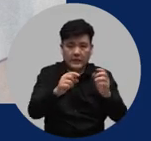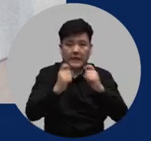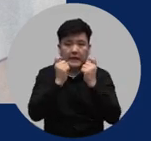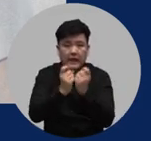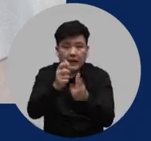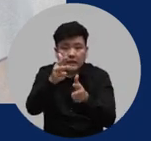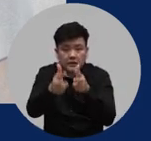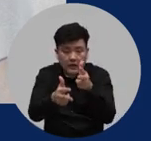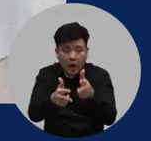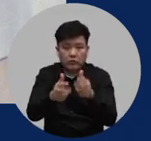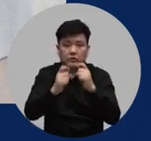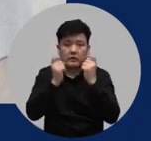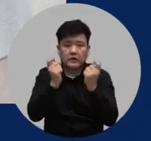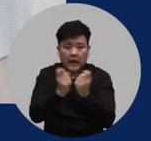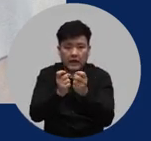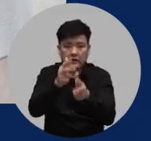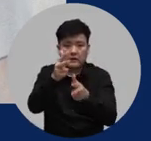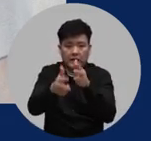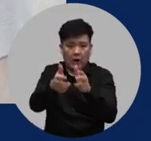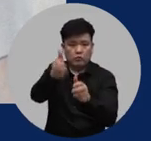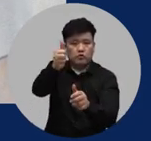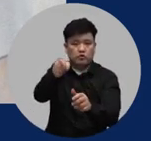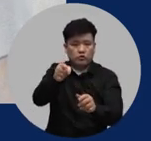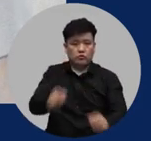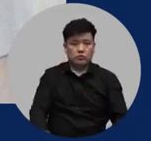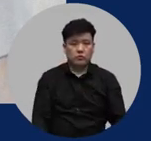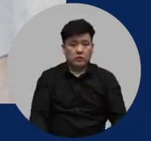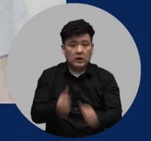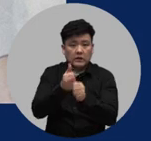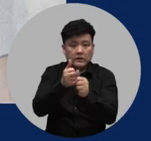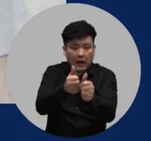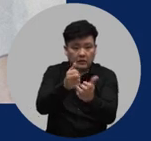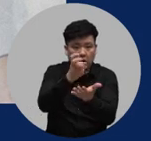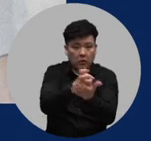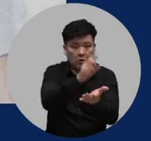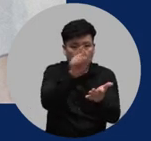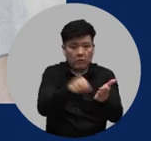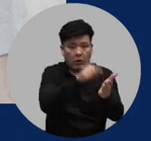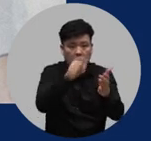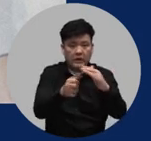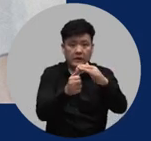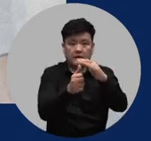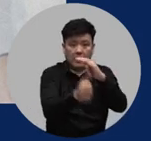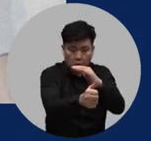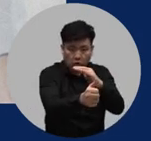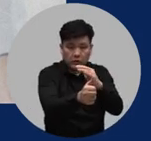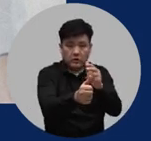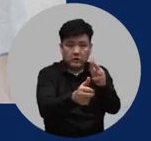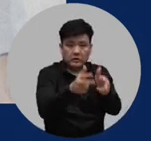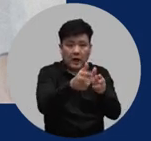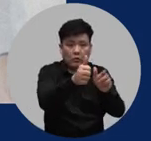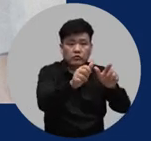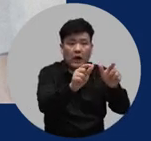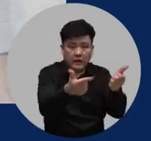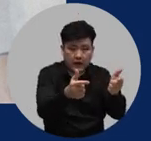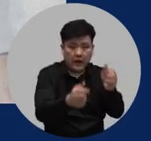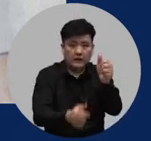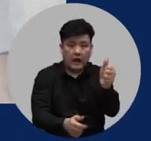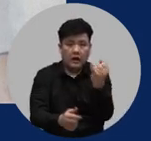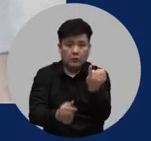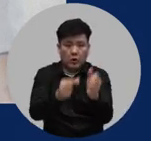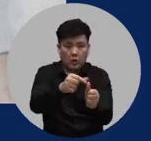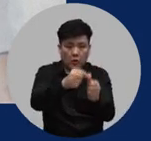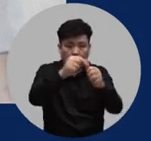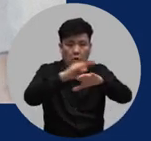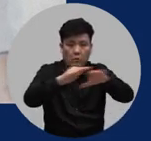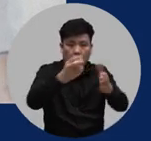사업의 경우 개인 사업주를 말합니다. 따라서 법인의 대표이사는 사업주가 아니고